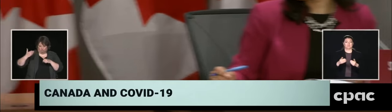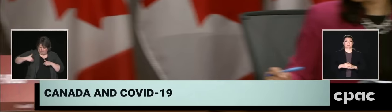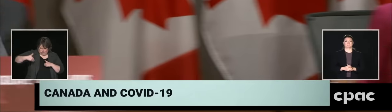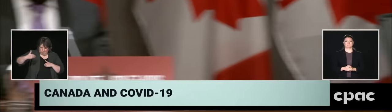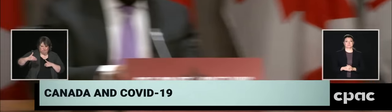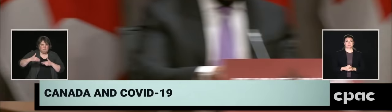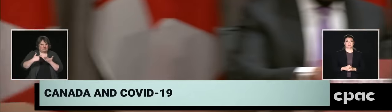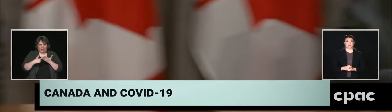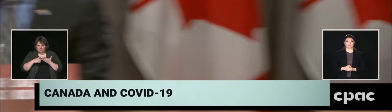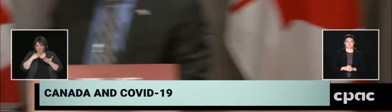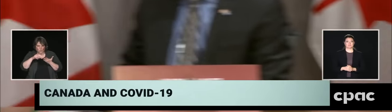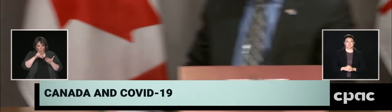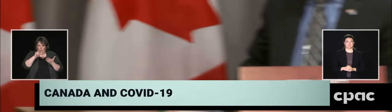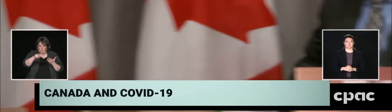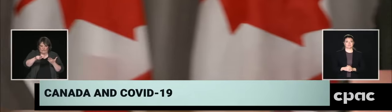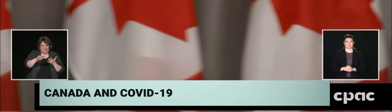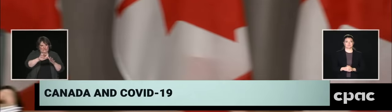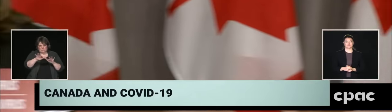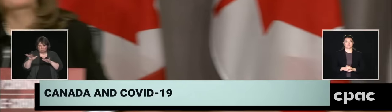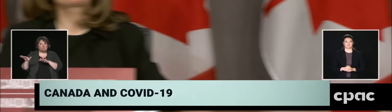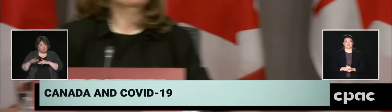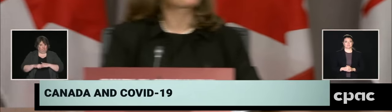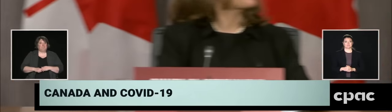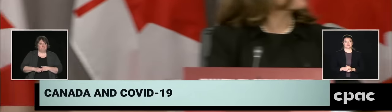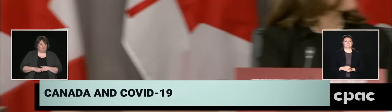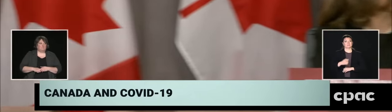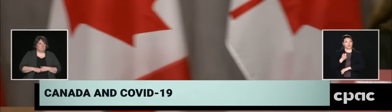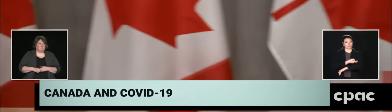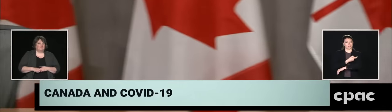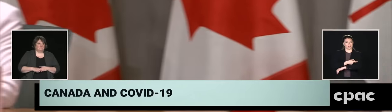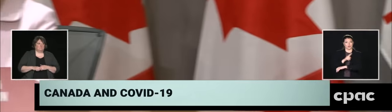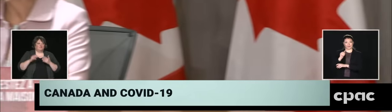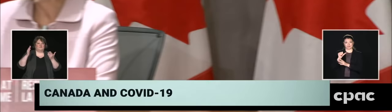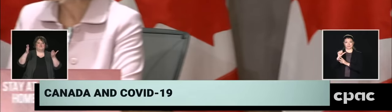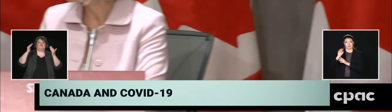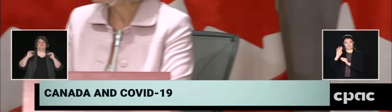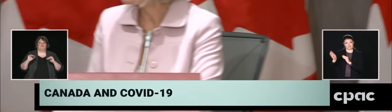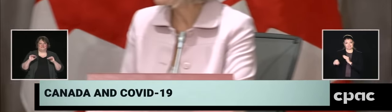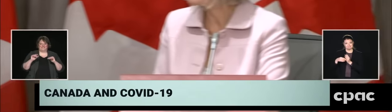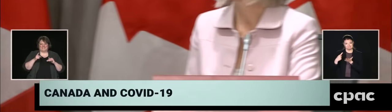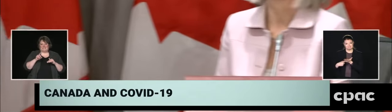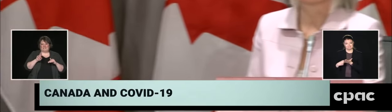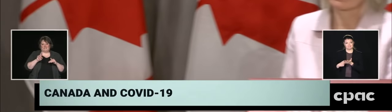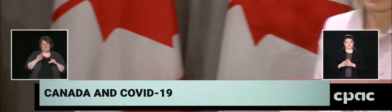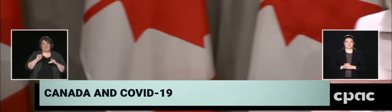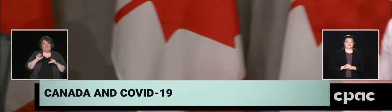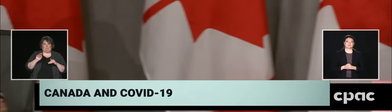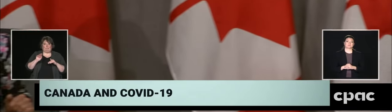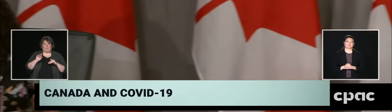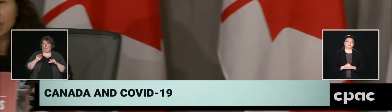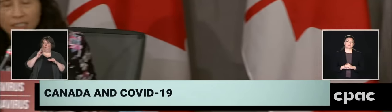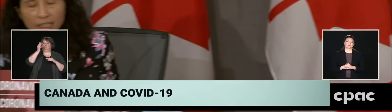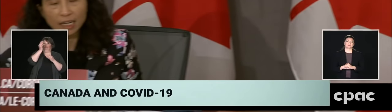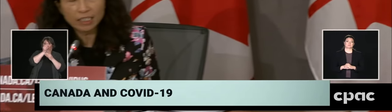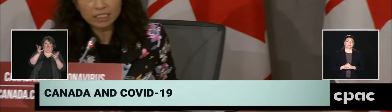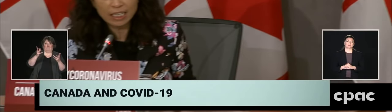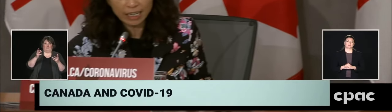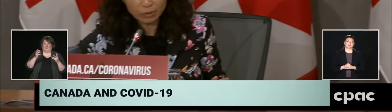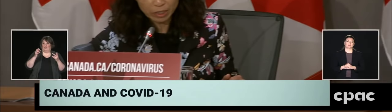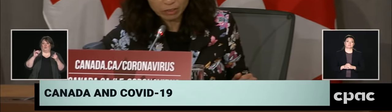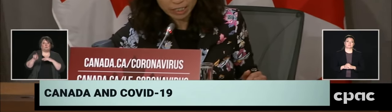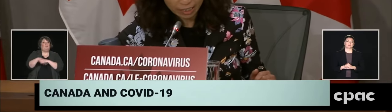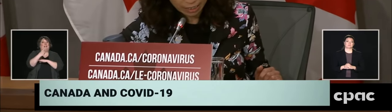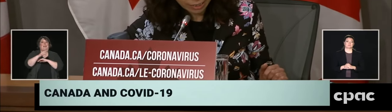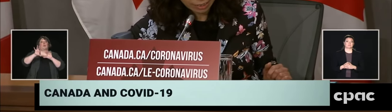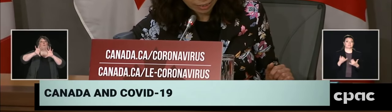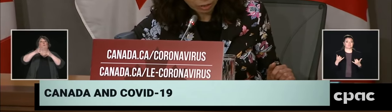I just want to Tam wants to add something. Yeah, I just want to remind everyone this is World Health Day. This is La Journée Mondiale de la Santé. And today